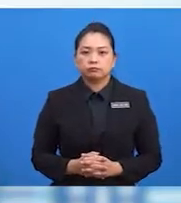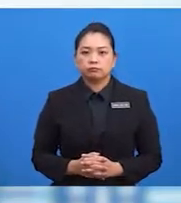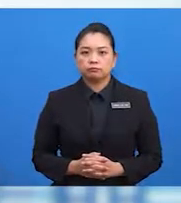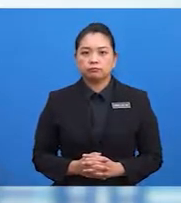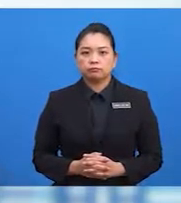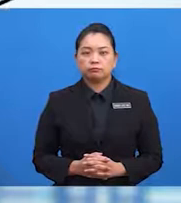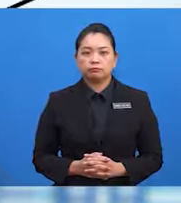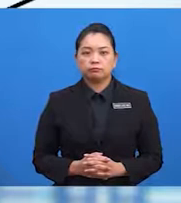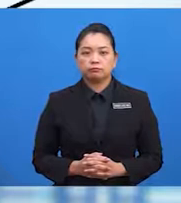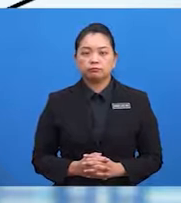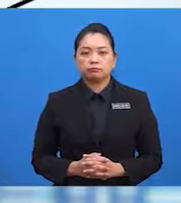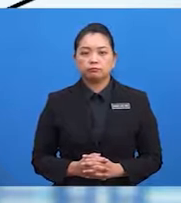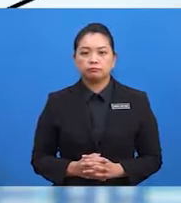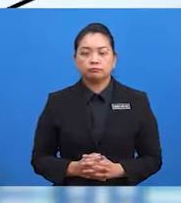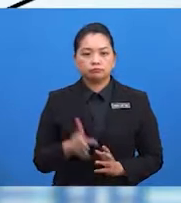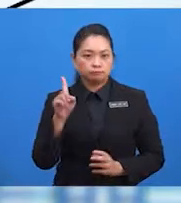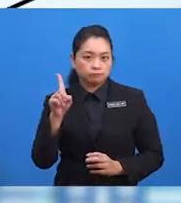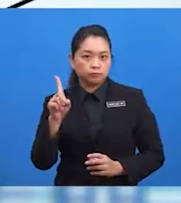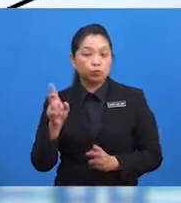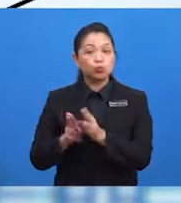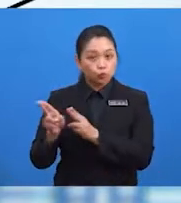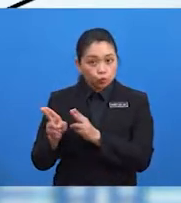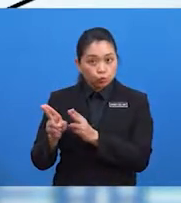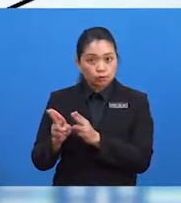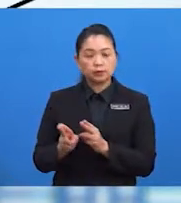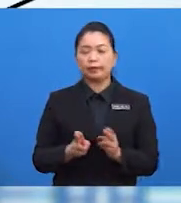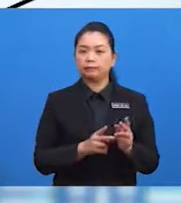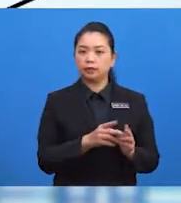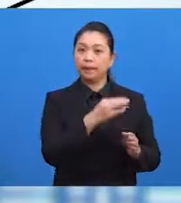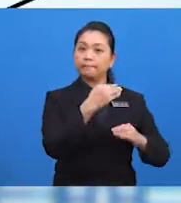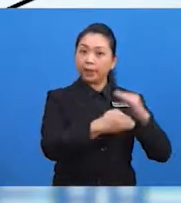perbelanjaan mengurus dan perbelanjaan pembangunan.